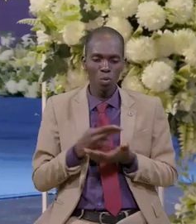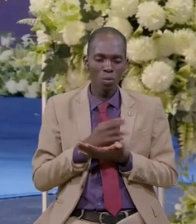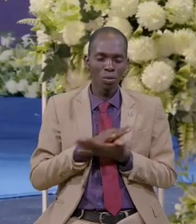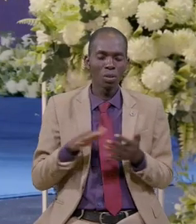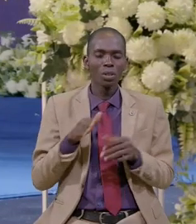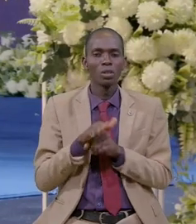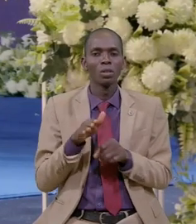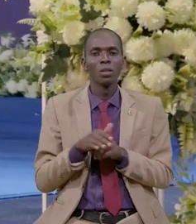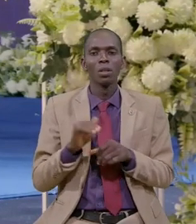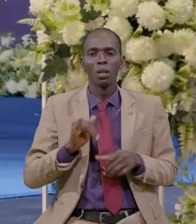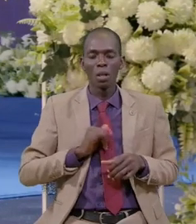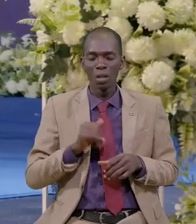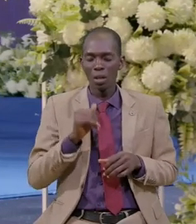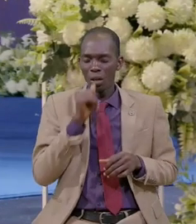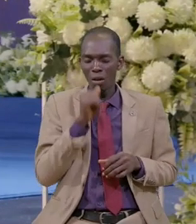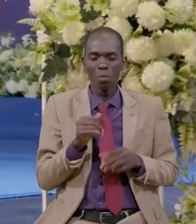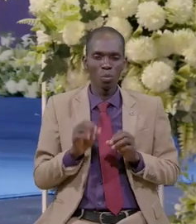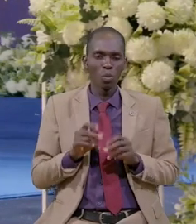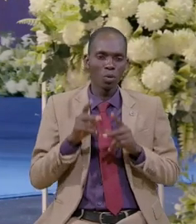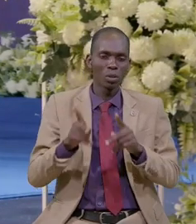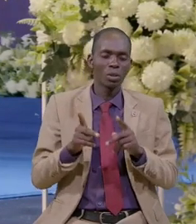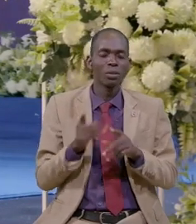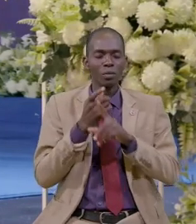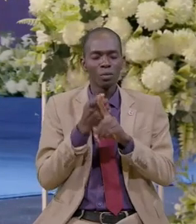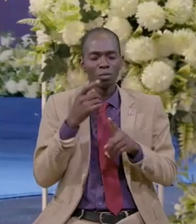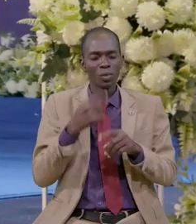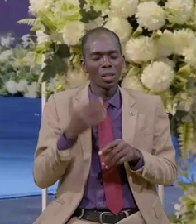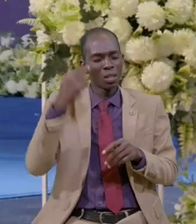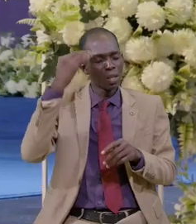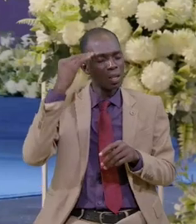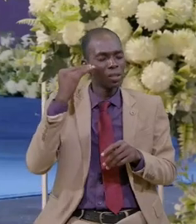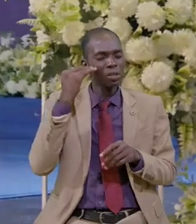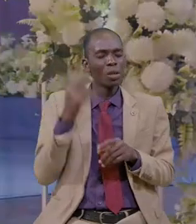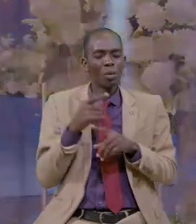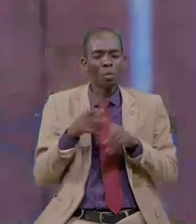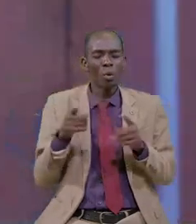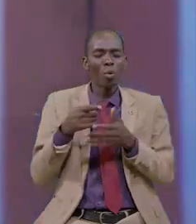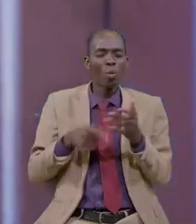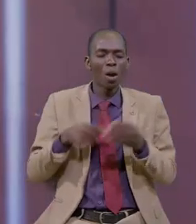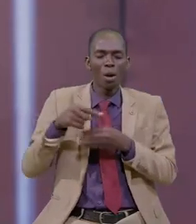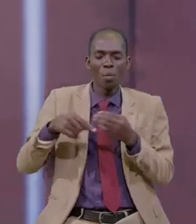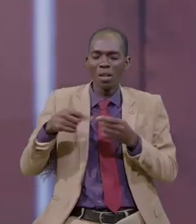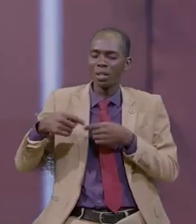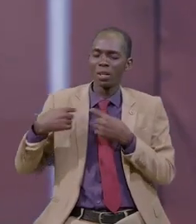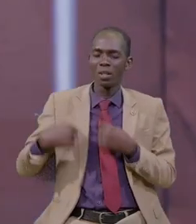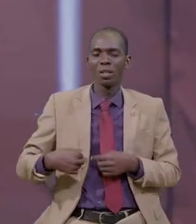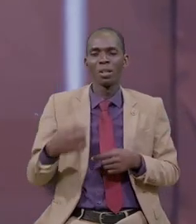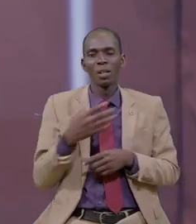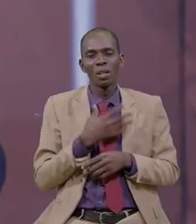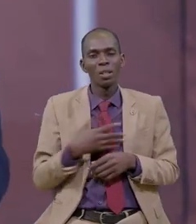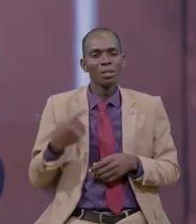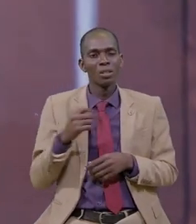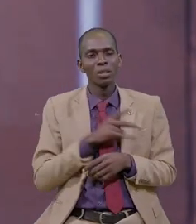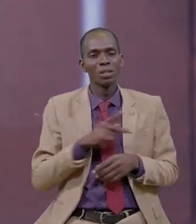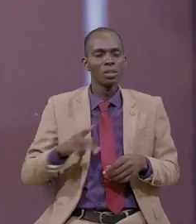moralement. Superficiellement. Ça, c'est ce que tu as. Le roi est venu et il a vu là un